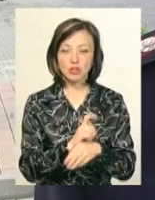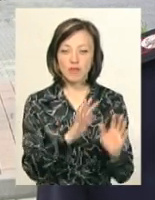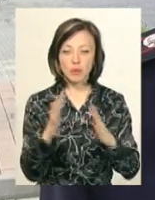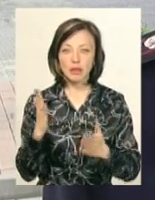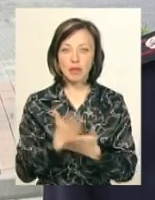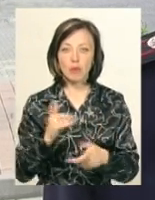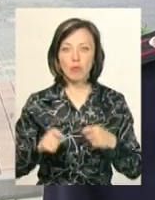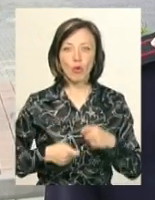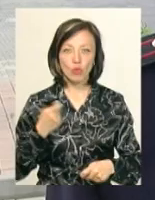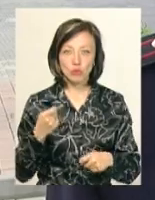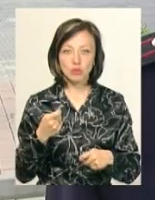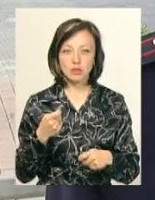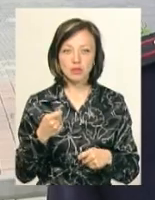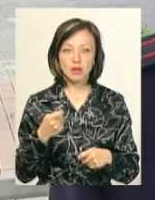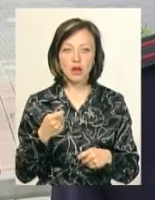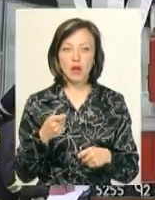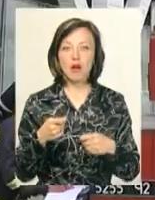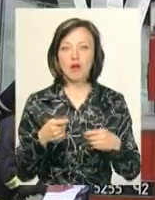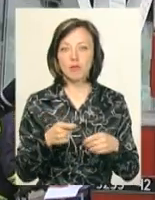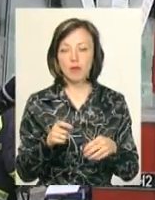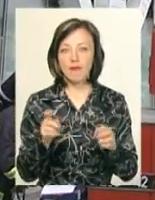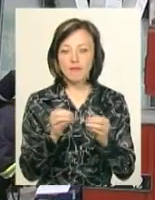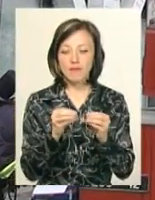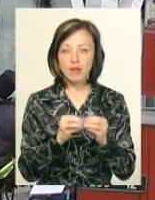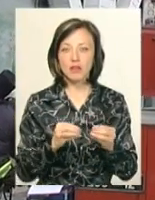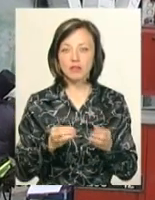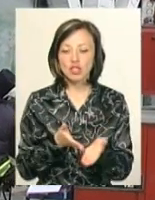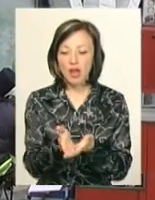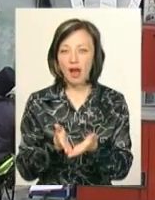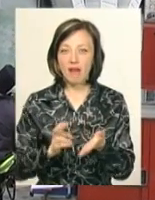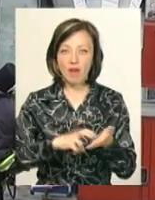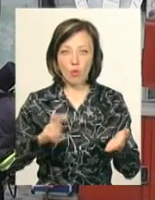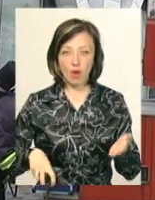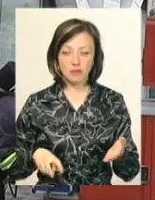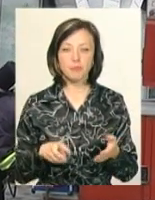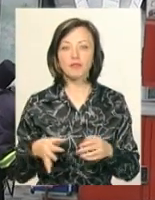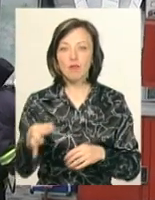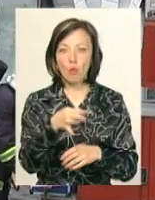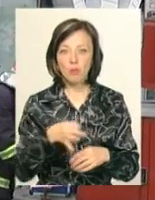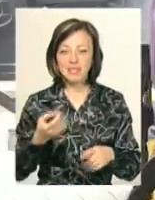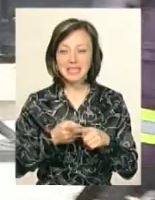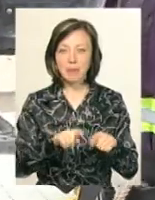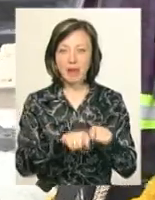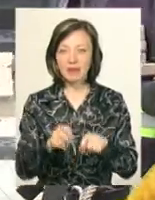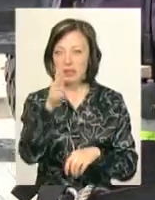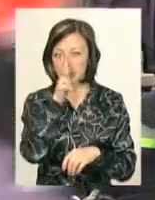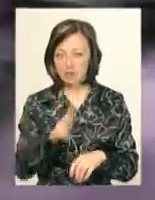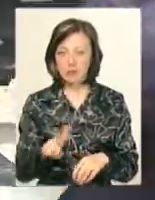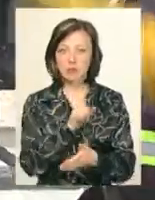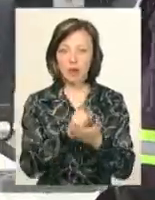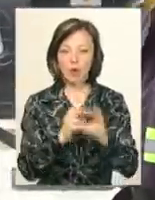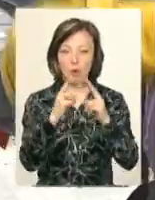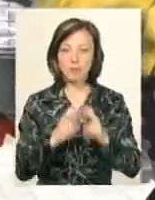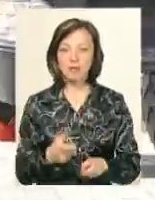порушення щодо утримання шляхів евакуації. Позапланові перевірки в області триватимуть 3 місяці. За цей час надзвичайники мають